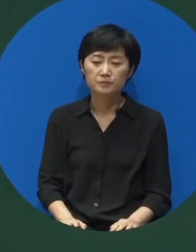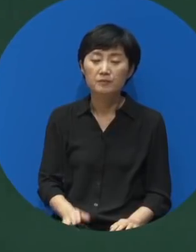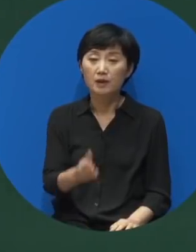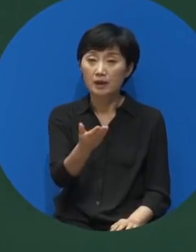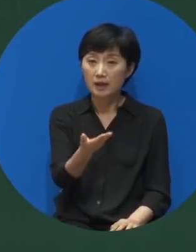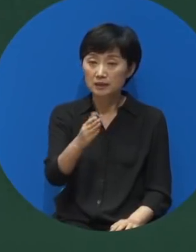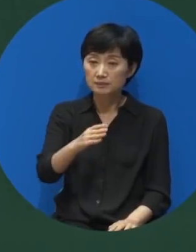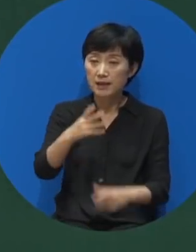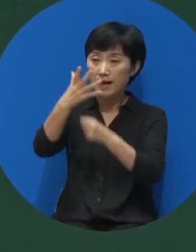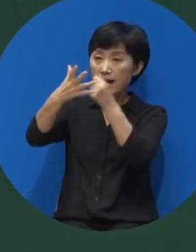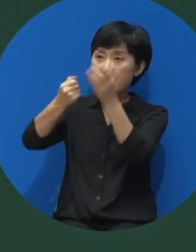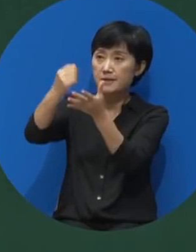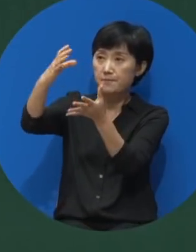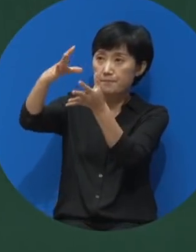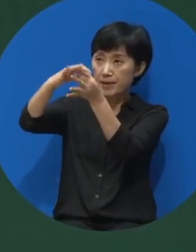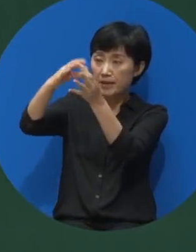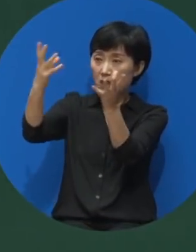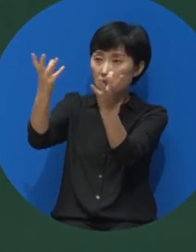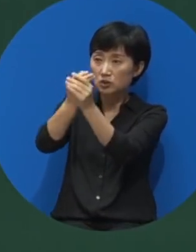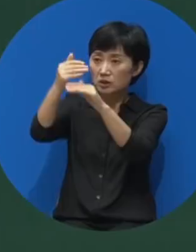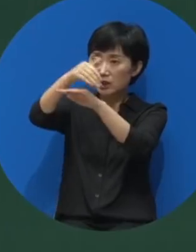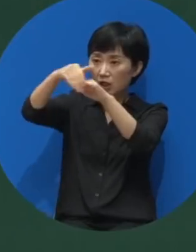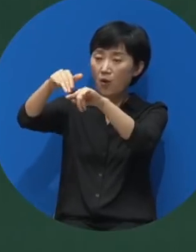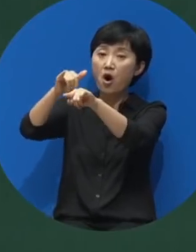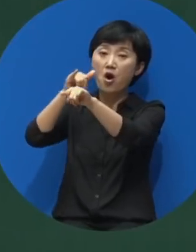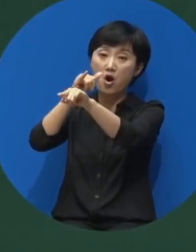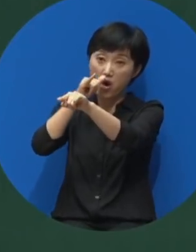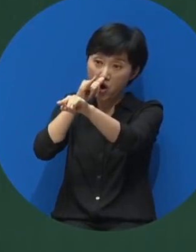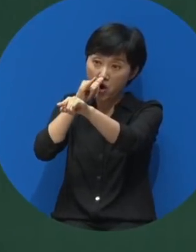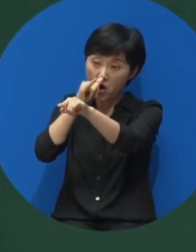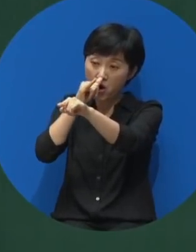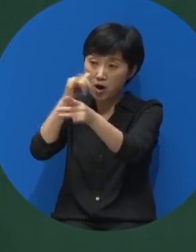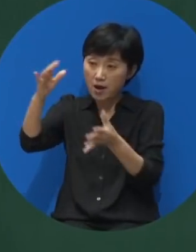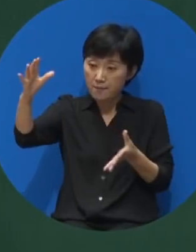이것만 이루어지면 모든 응답이 다 따라옵니다.